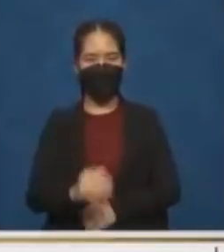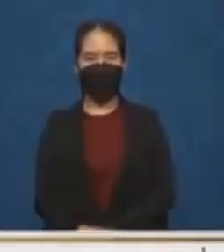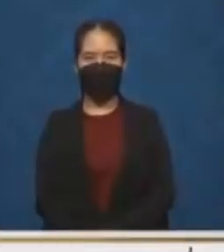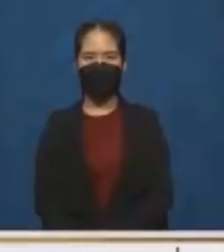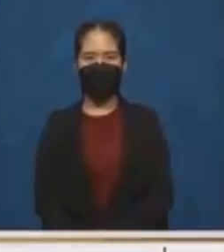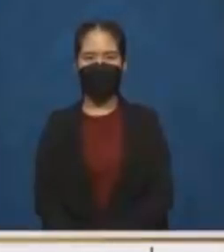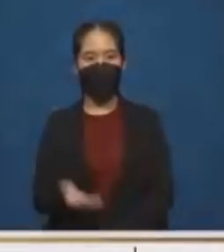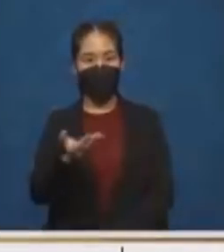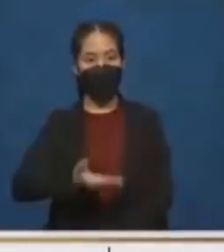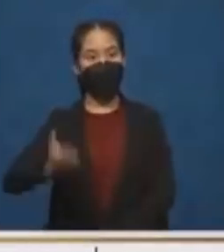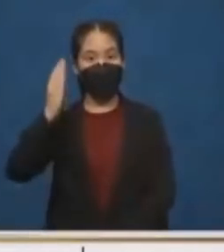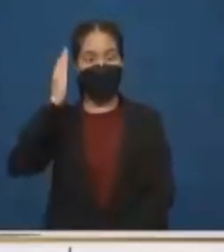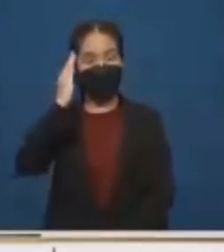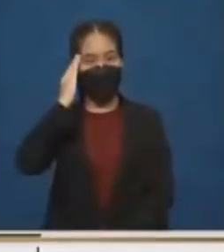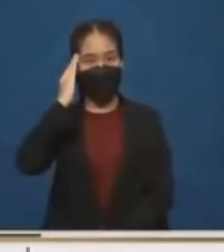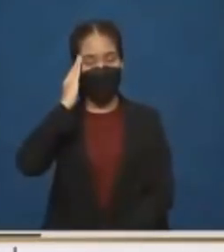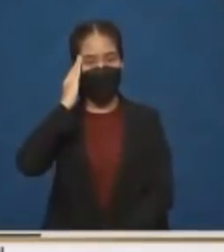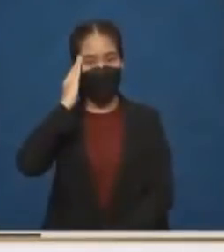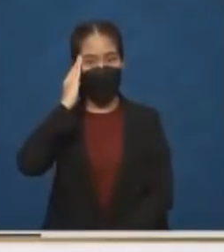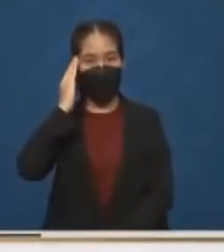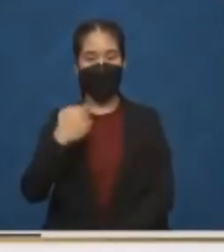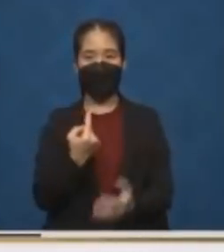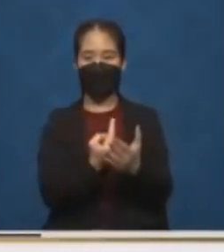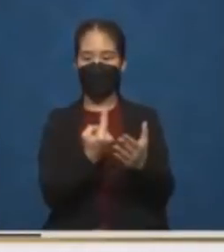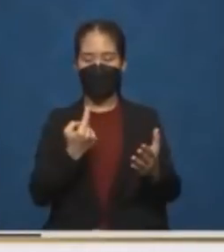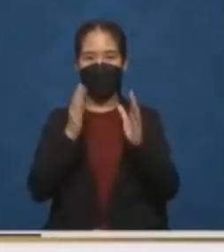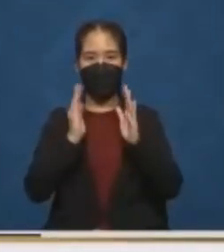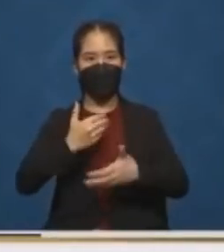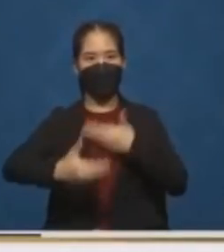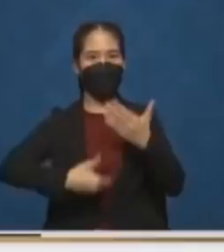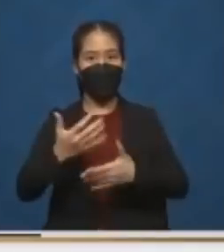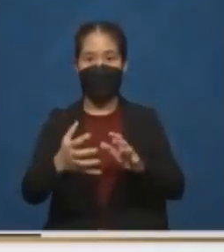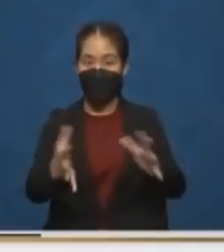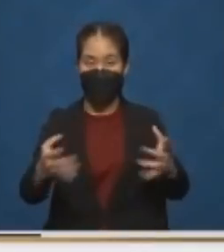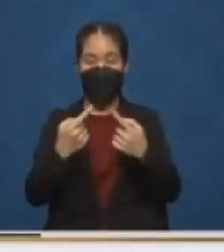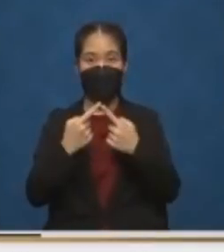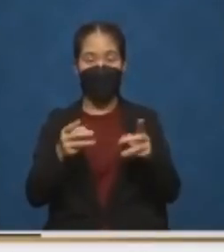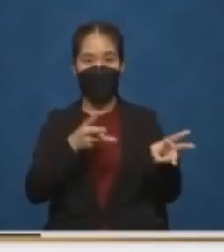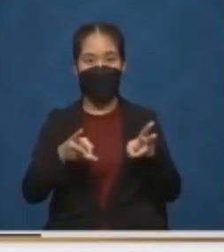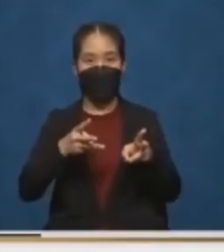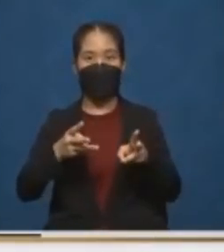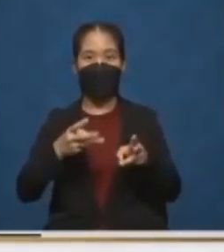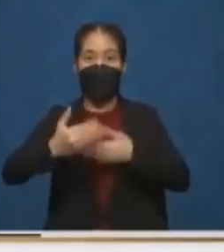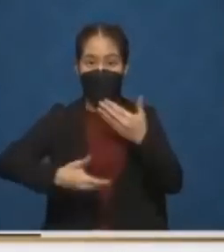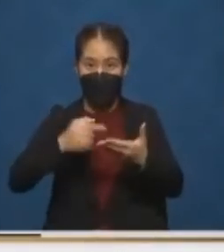เป็ที่ทรากัดีนะครับวา แม้ไม่มีตัวแทนจำหนายในเมองไทย แต่การค้าแบบนี้มัมีในหน้